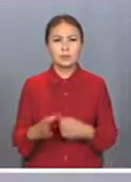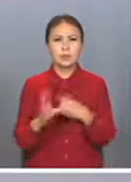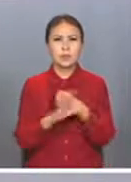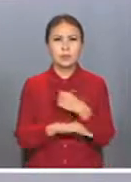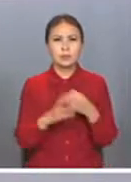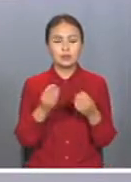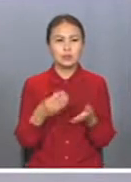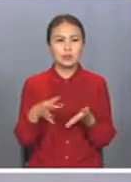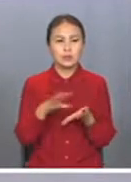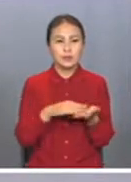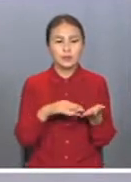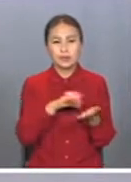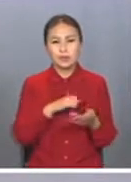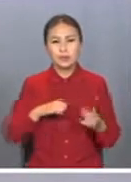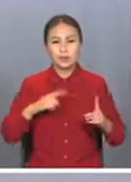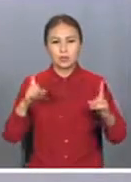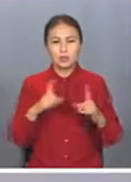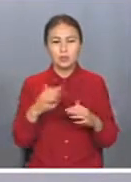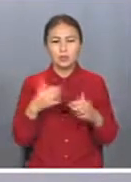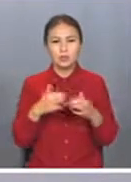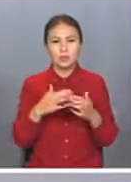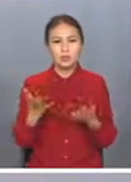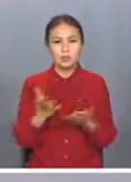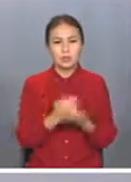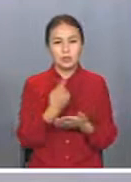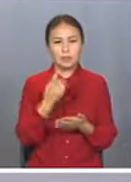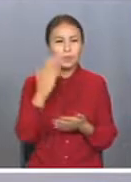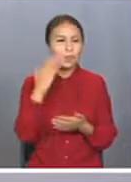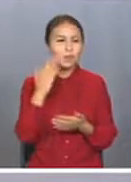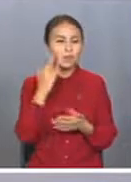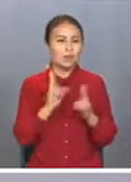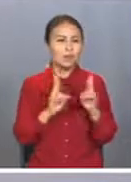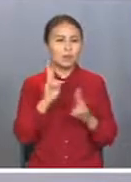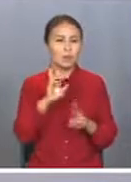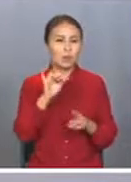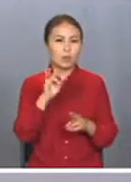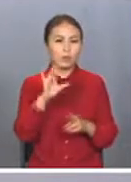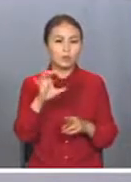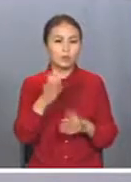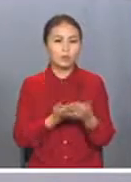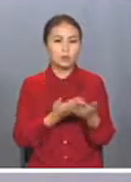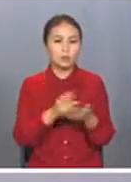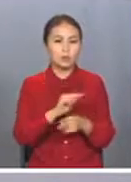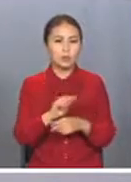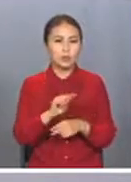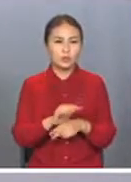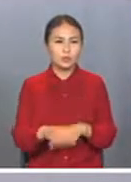ең кіші ортақ еселікті табатын бір оңай бонус әдісті үйретемін.